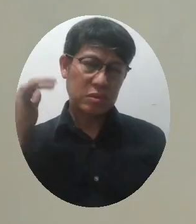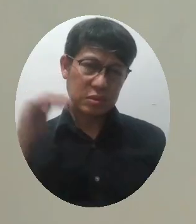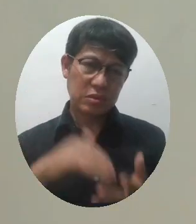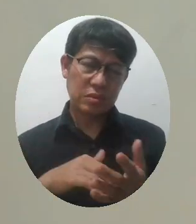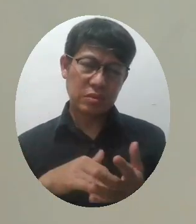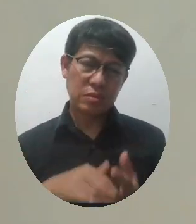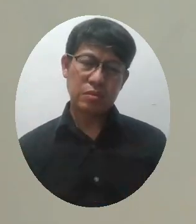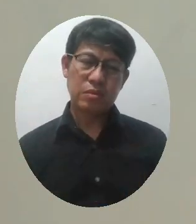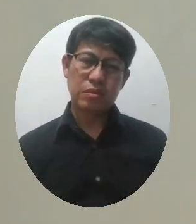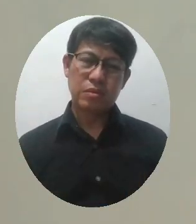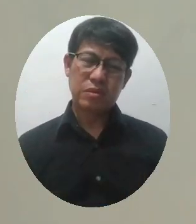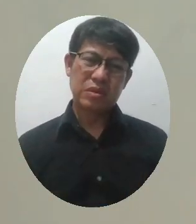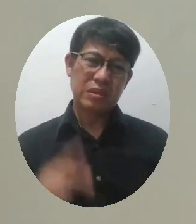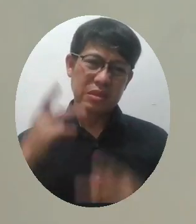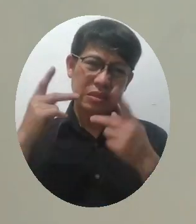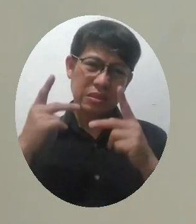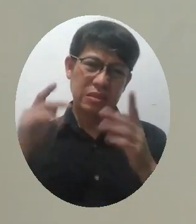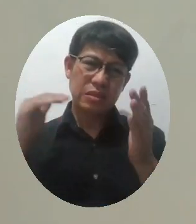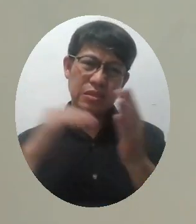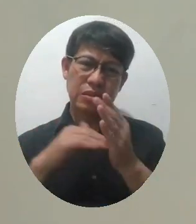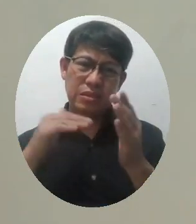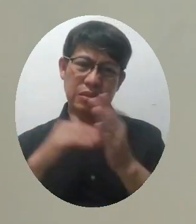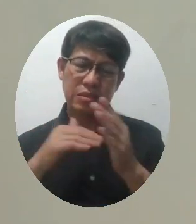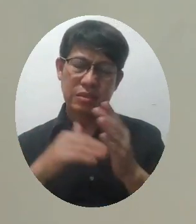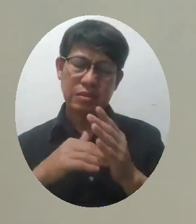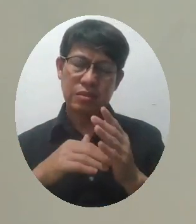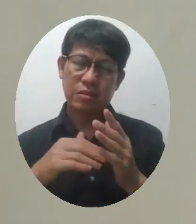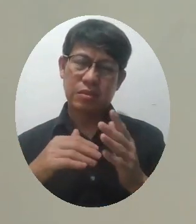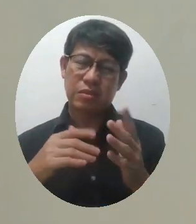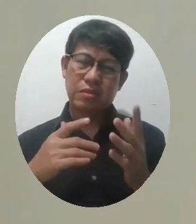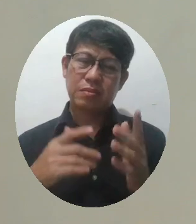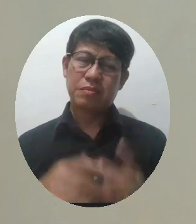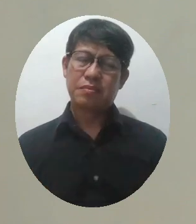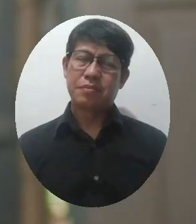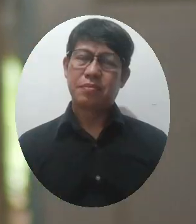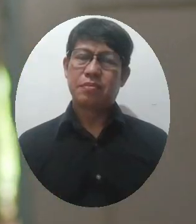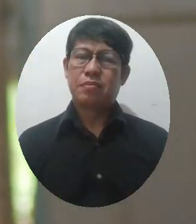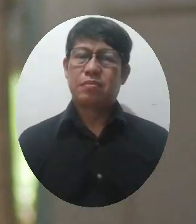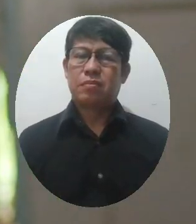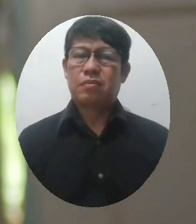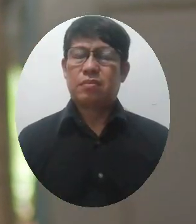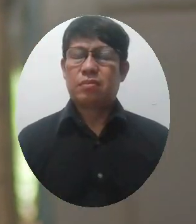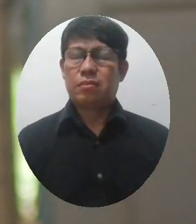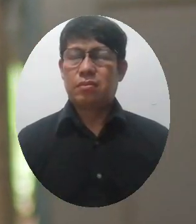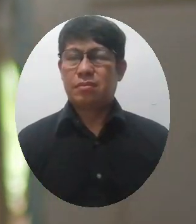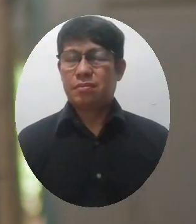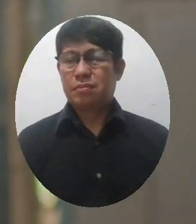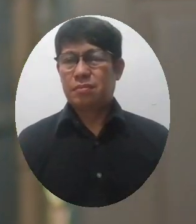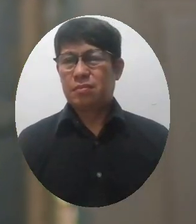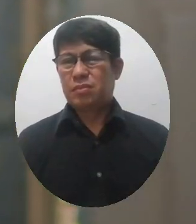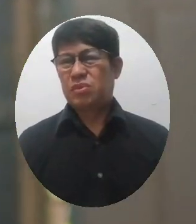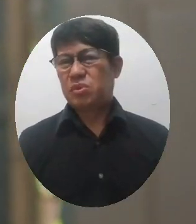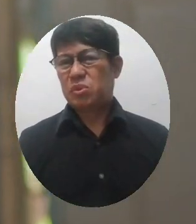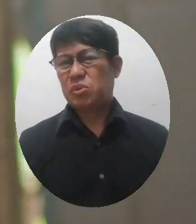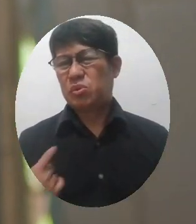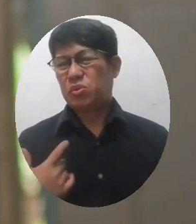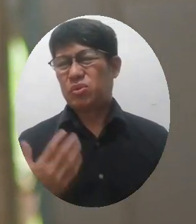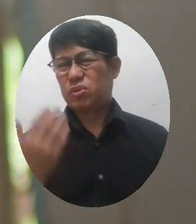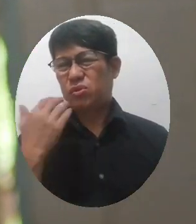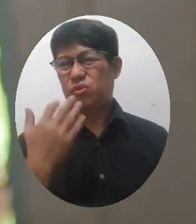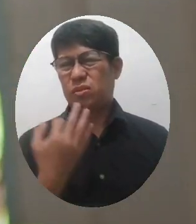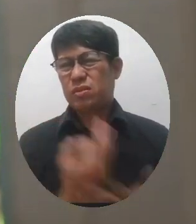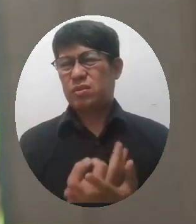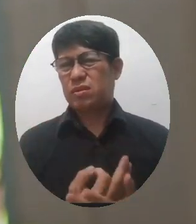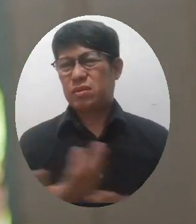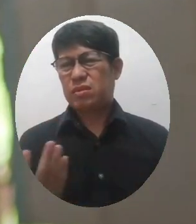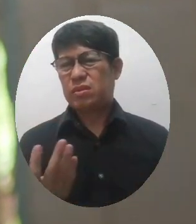ilang ano na nawala, tapos kikirot na naman siya, magbabasa na naman siya. Kasi hindi ko nga rin napapacheck at gawa ng kapos